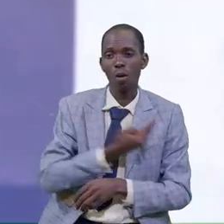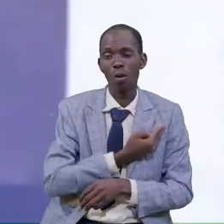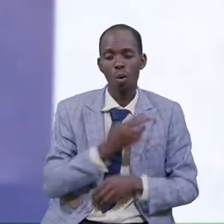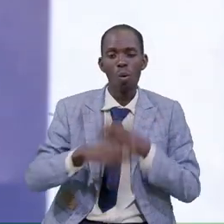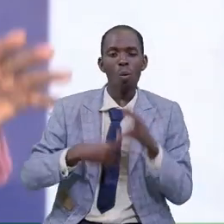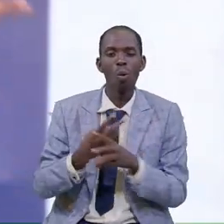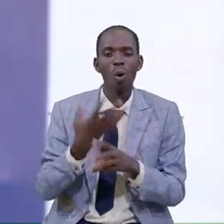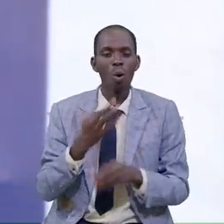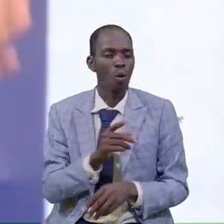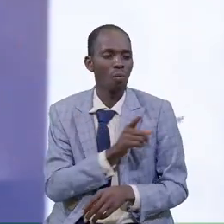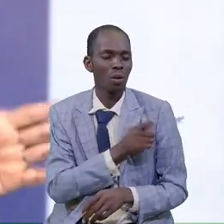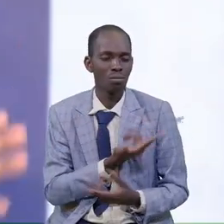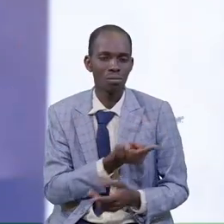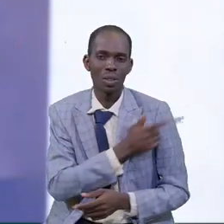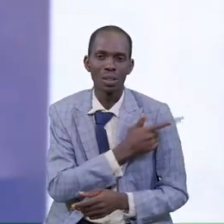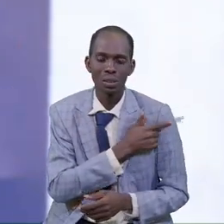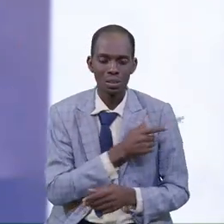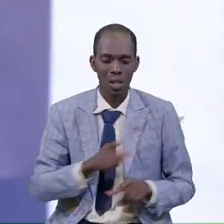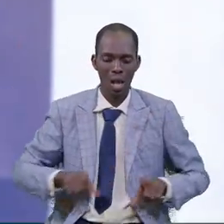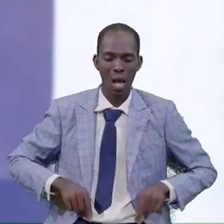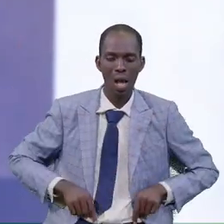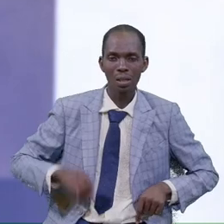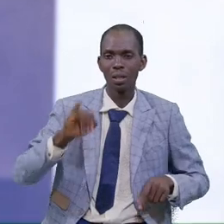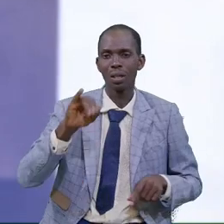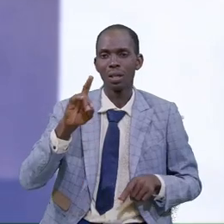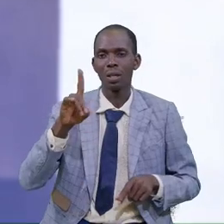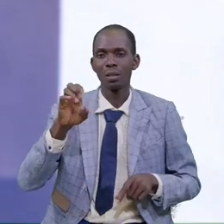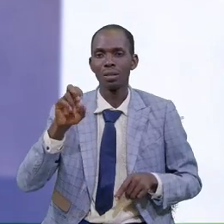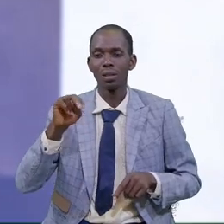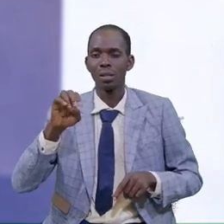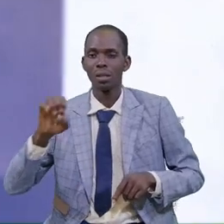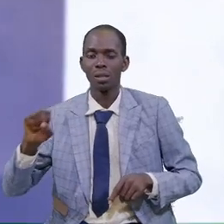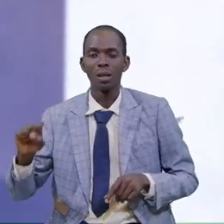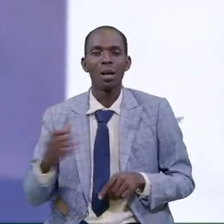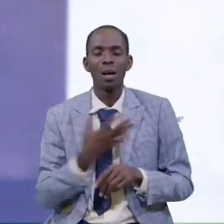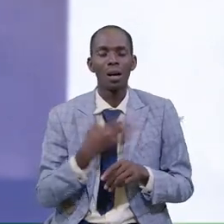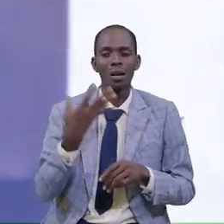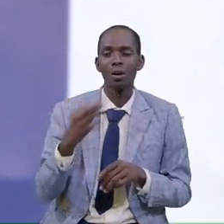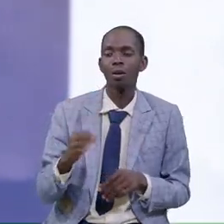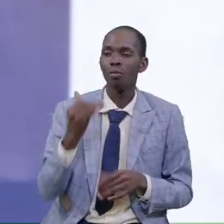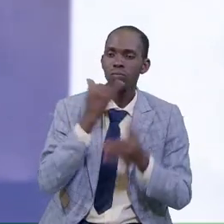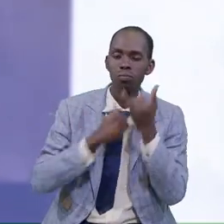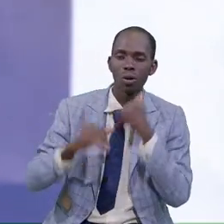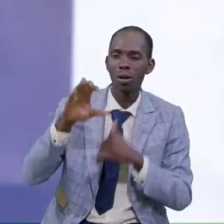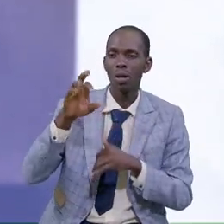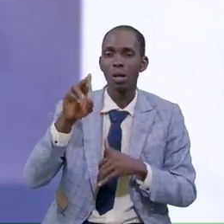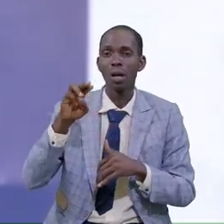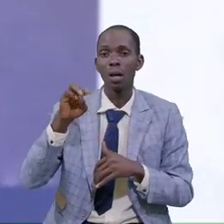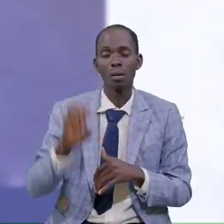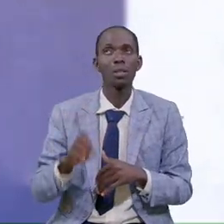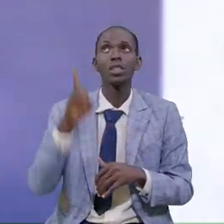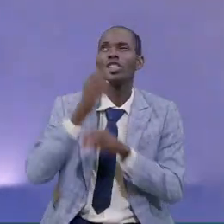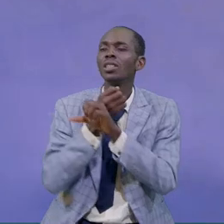paresse, oui, le monde du crime, il nous sauve de toutes choses. Dieu merci, je suis venu ici pour vous